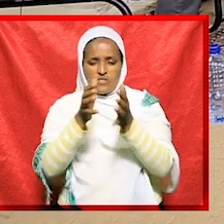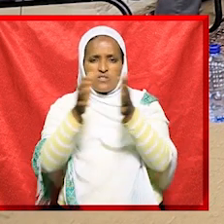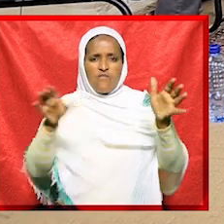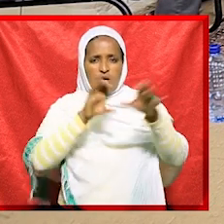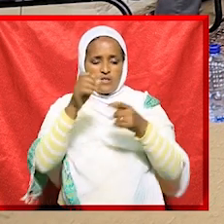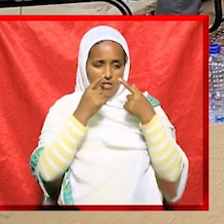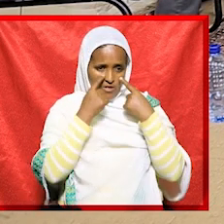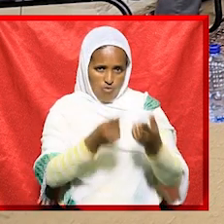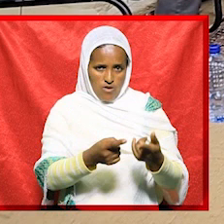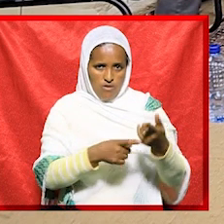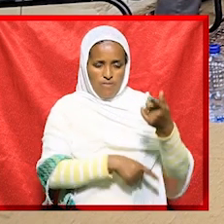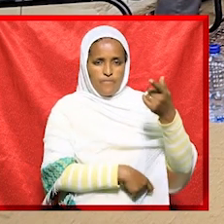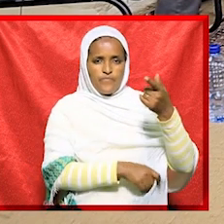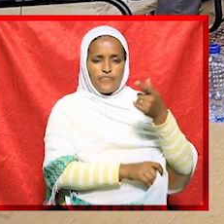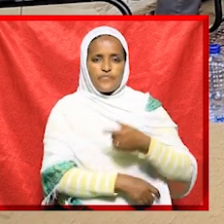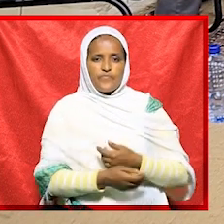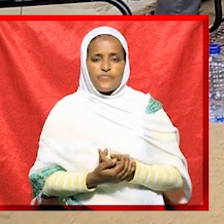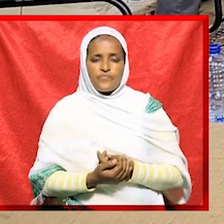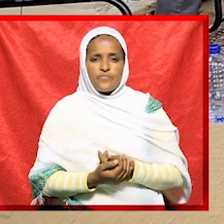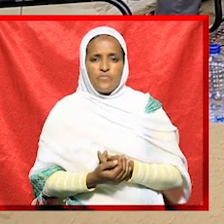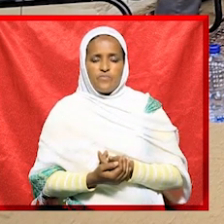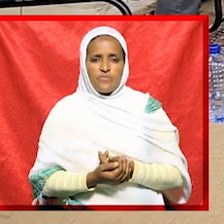ሰፋ አድርገን እናየዋለን።